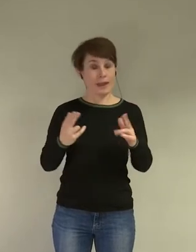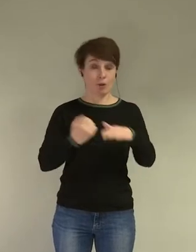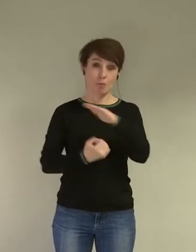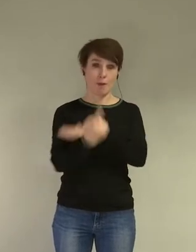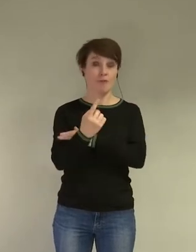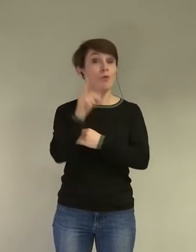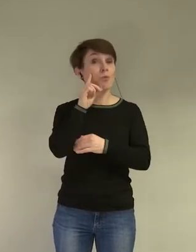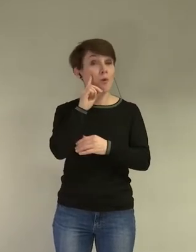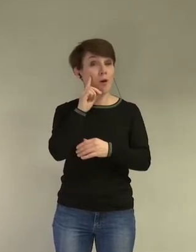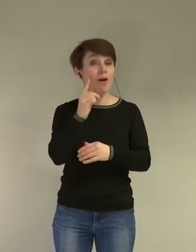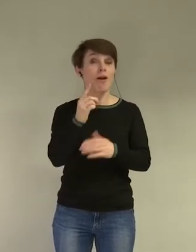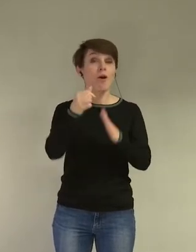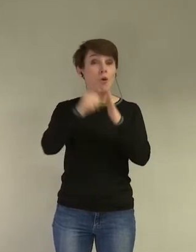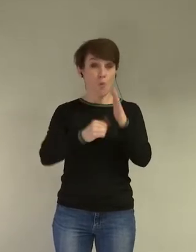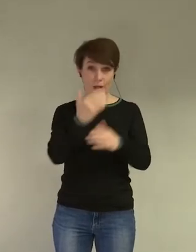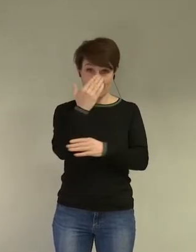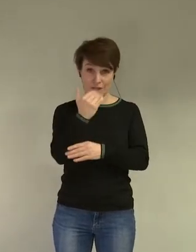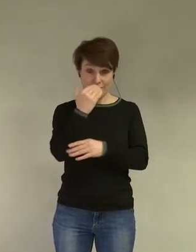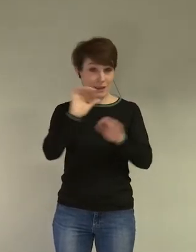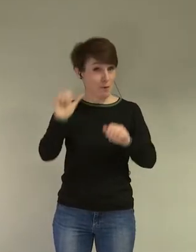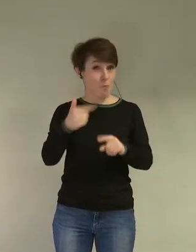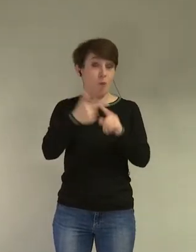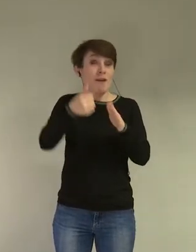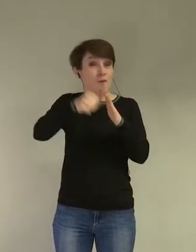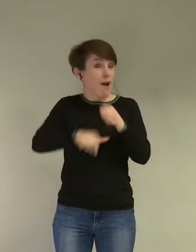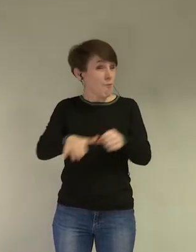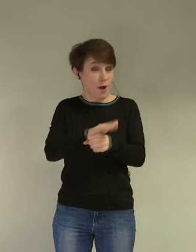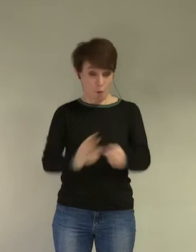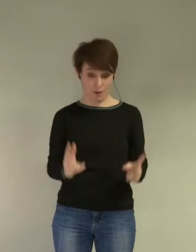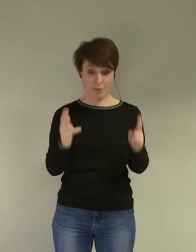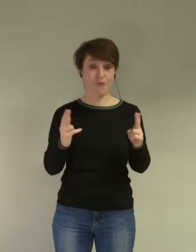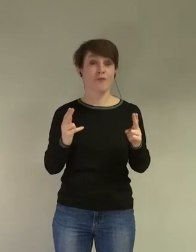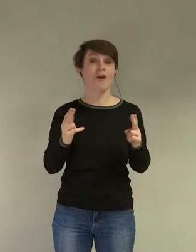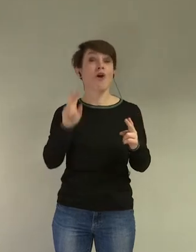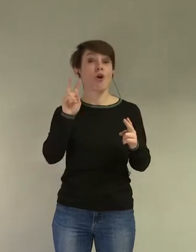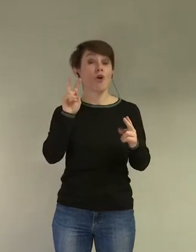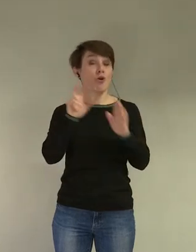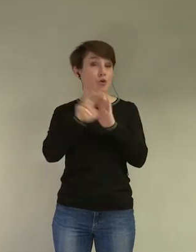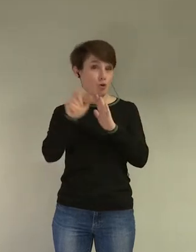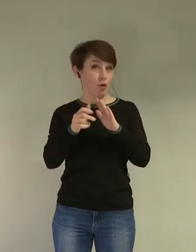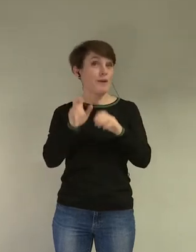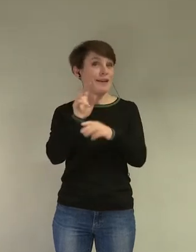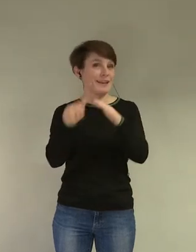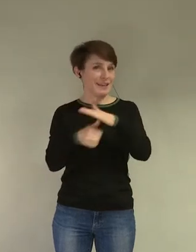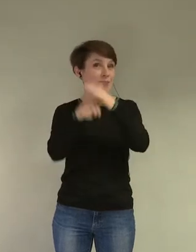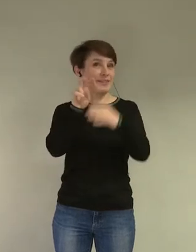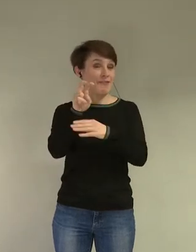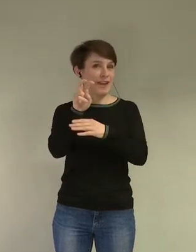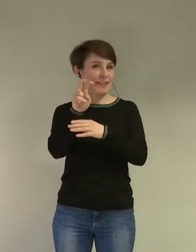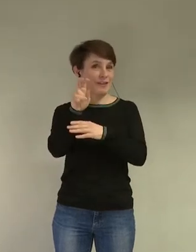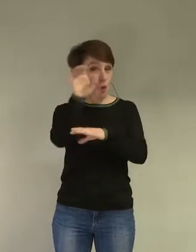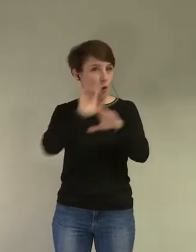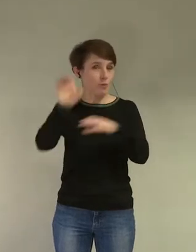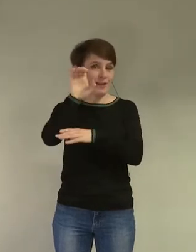mois de février le premier mois pleins de grenoble capitale verte de l'europe je les ai rappelés le 15 janvier lors de la cérémonie de lancement